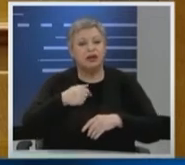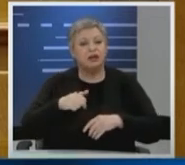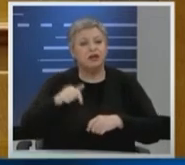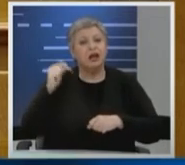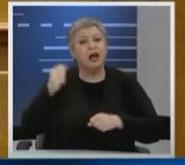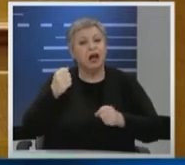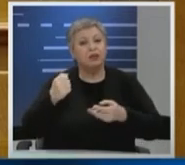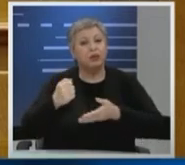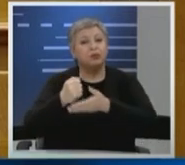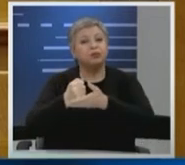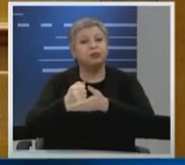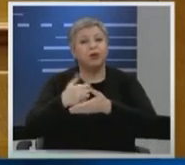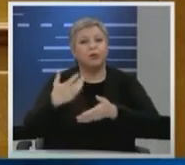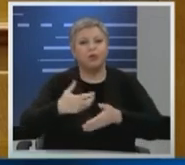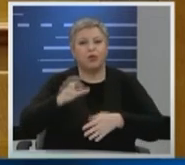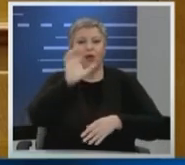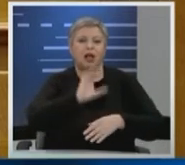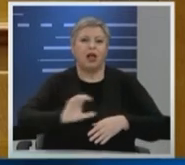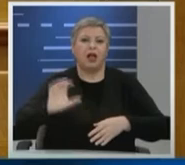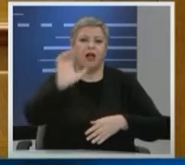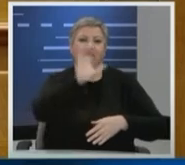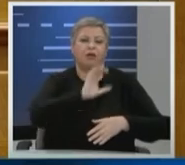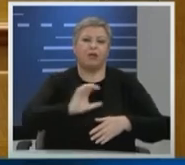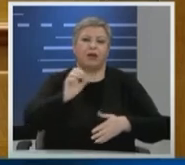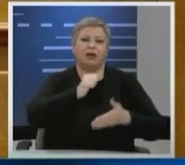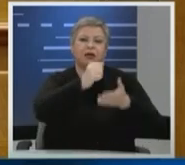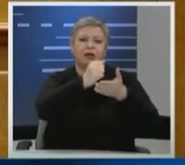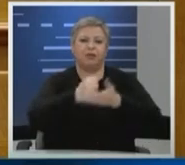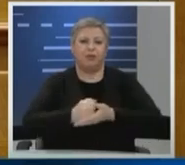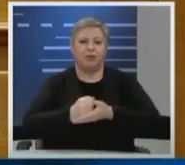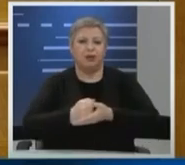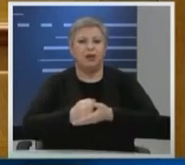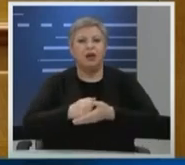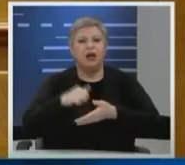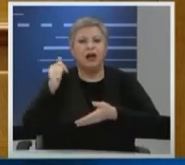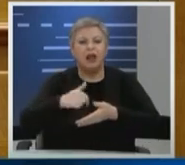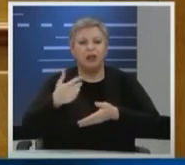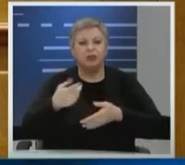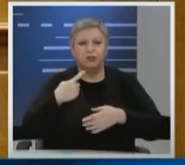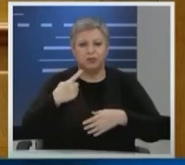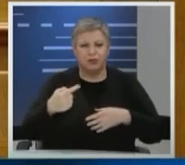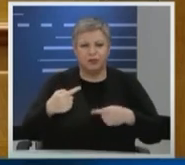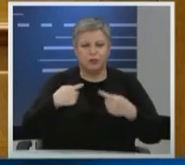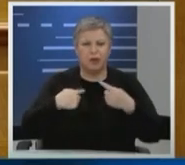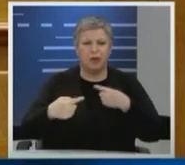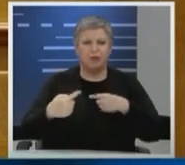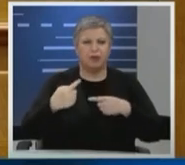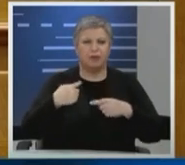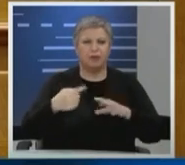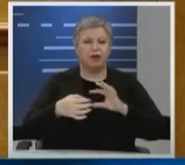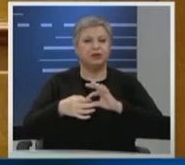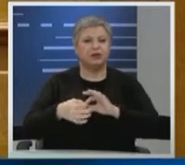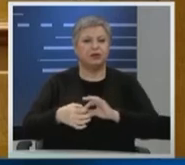μέσα των προγραμμάτων της Ευρωπαϊκής Ένωσης την απόρριψη των αλλιευτικών σκαφών. Έτσι λοιπόν, η δίκαιη ανάπτυξη που προωθεί η